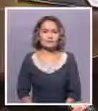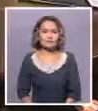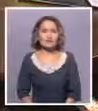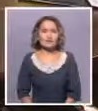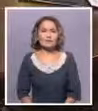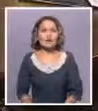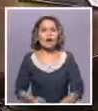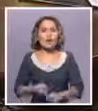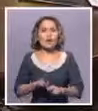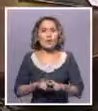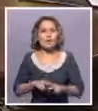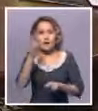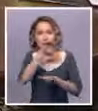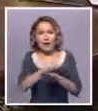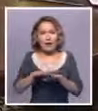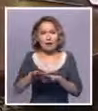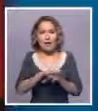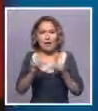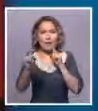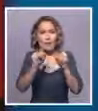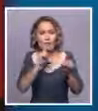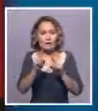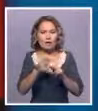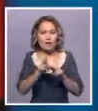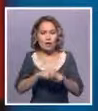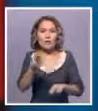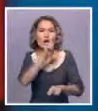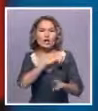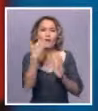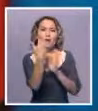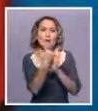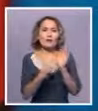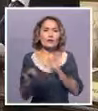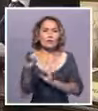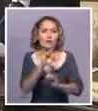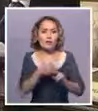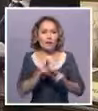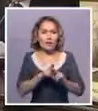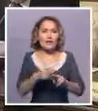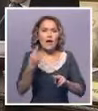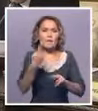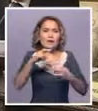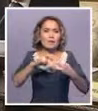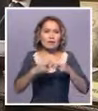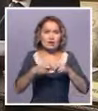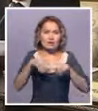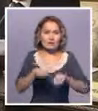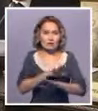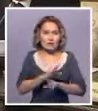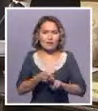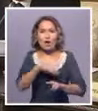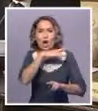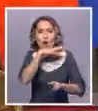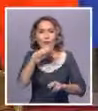ТМД-ға мүше мемлекеттер бір жылда бір тақырып қағидасымен жұмыс істеп келген. Бірақ бүгінгі кеңестің күн тәртібі бір мәселемен шектелген жоқ. Көкейке